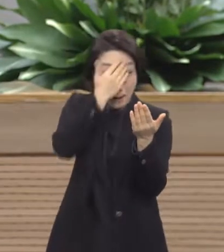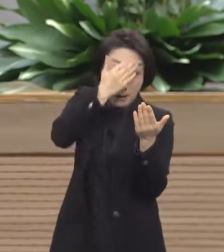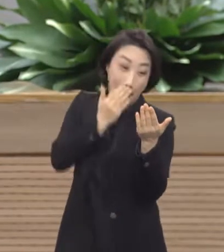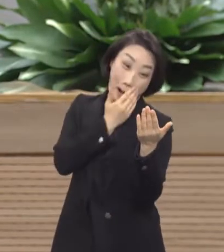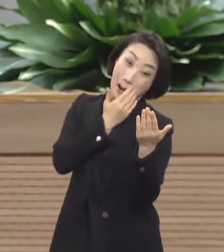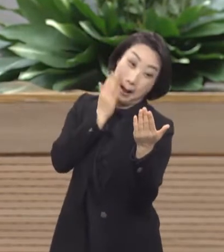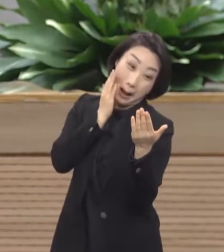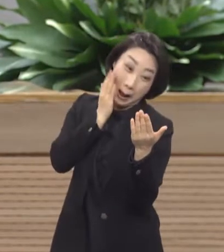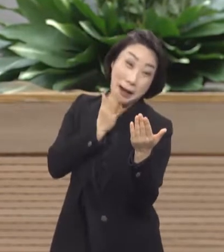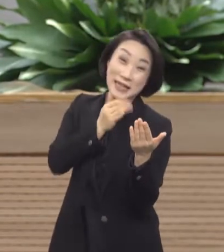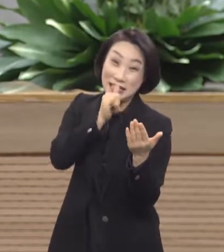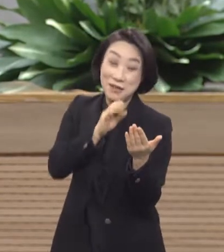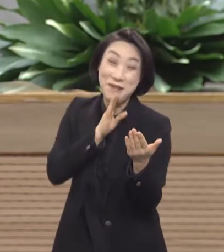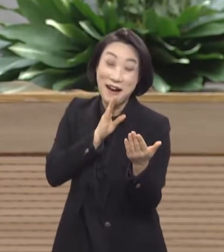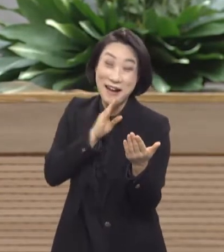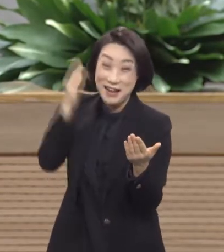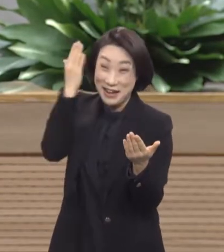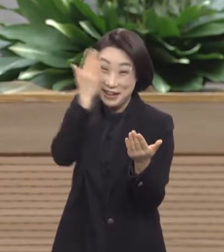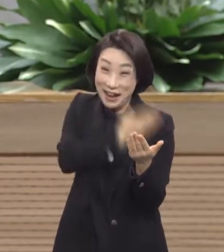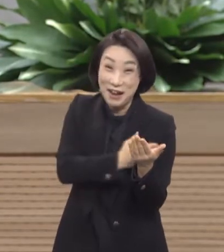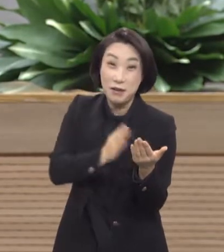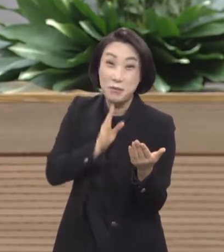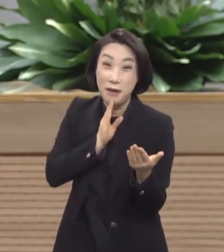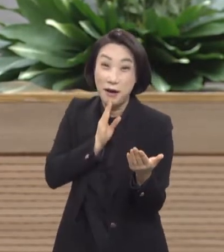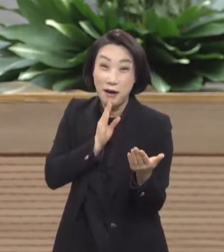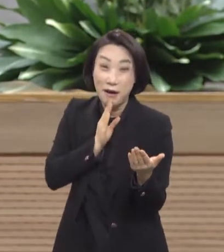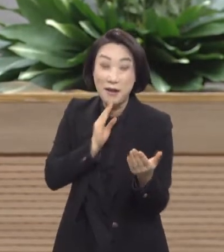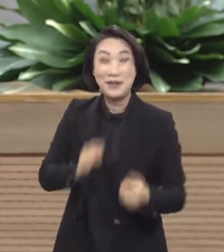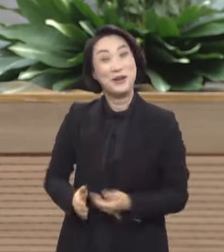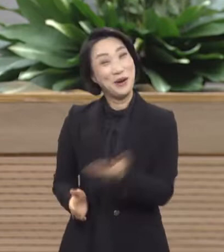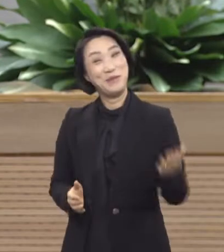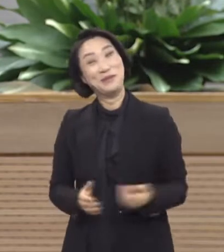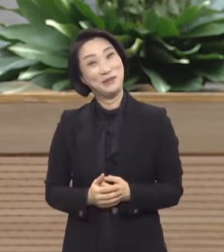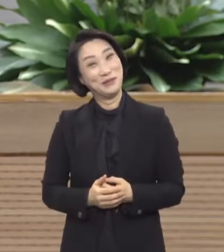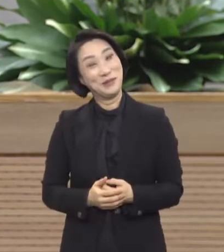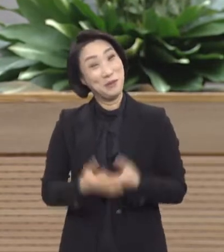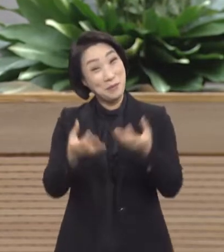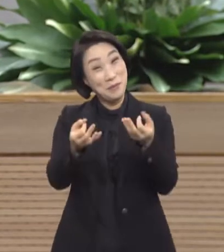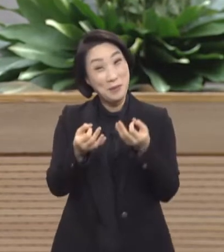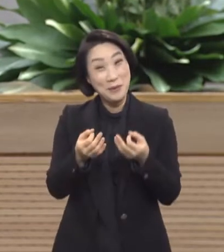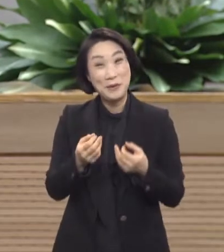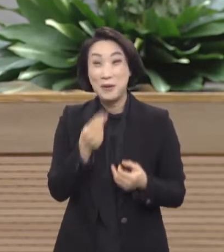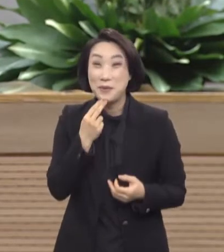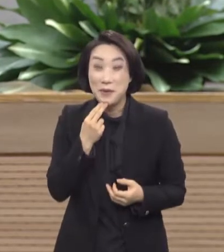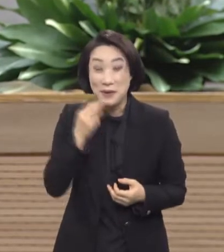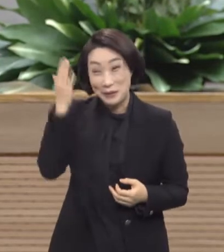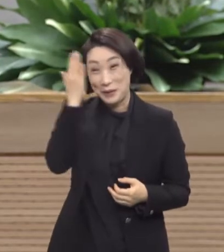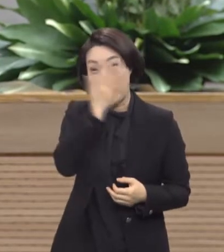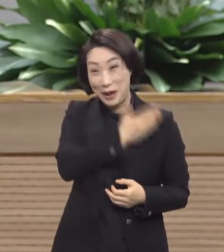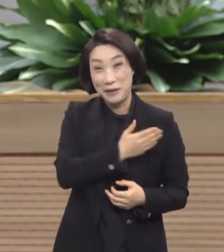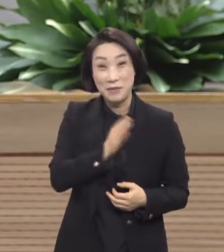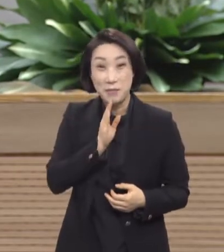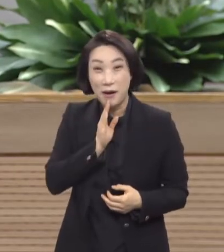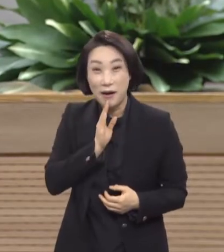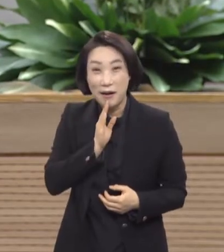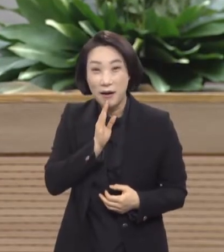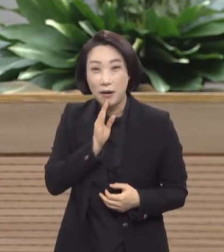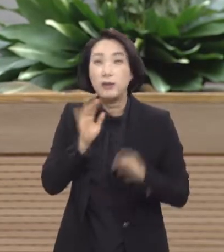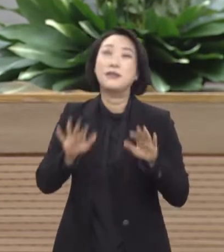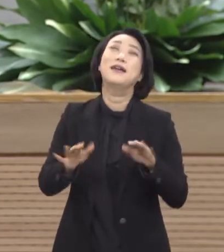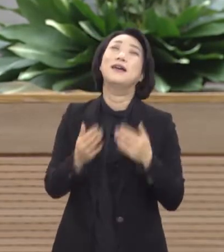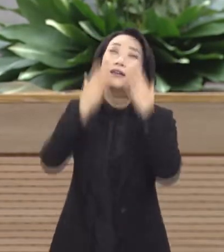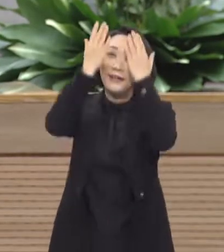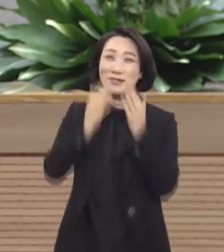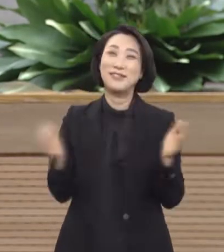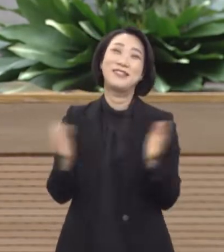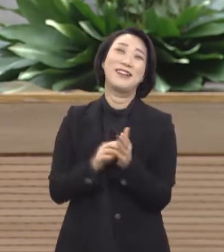하얗게 발라놓으면 그거 아무것도 안 보이고 깨끗하게 보이는데 세수하면 다